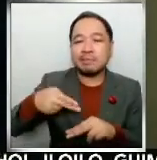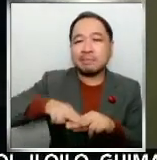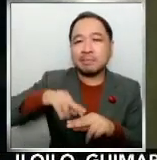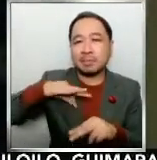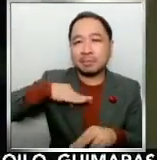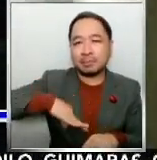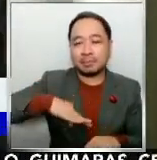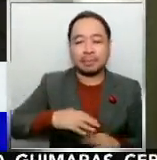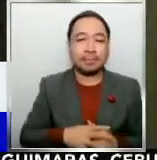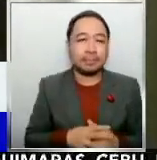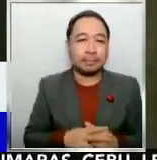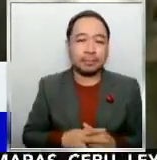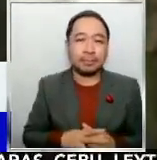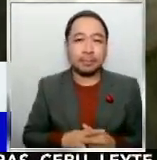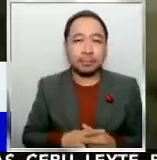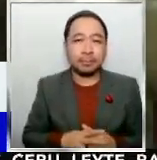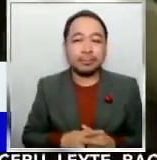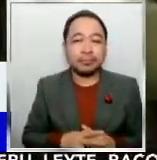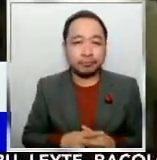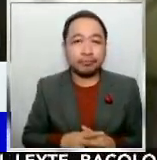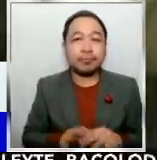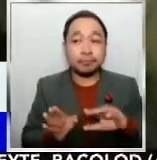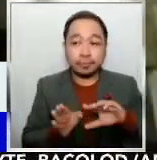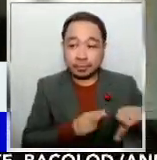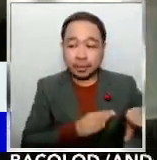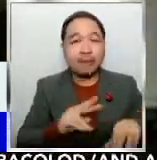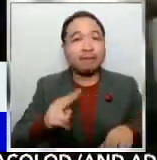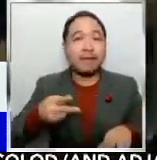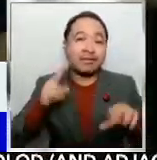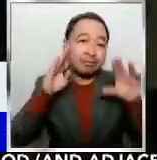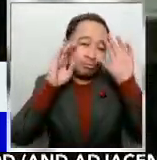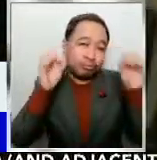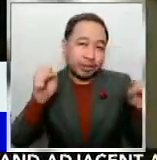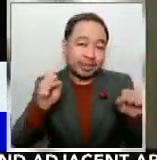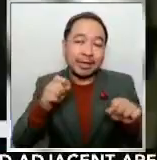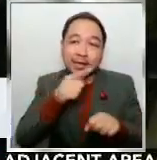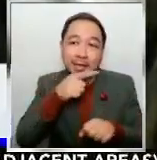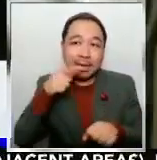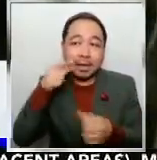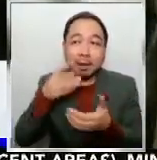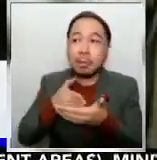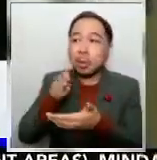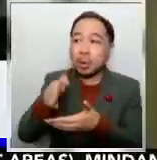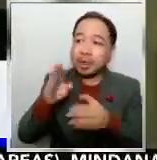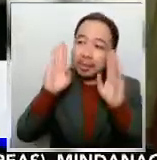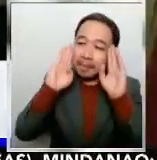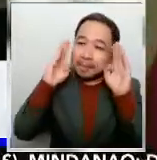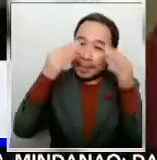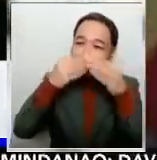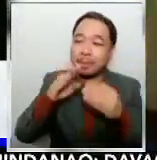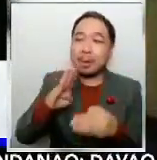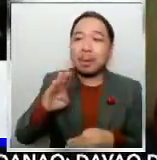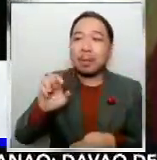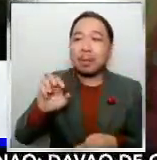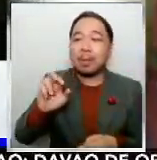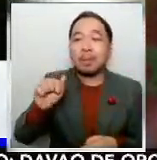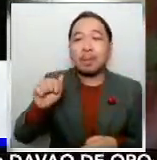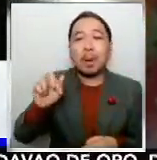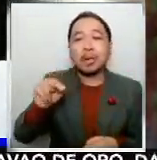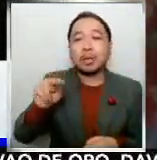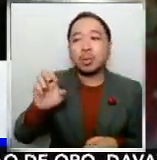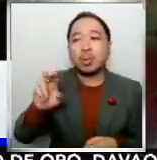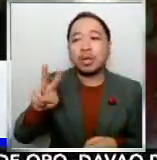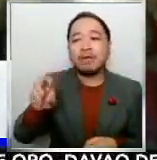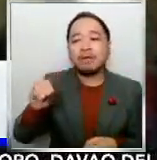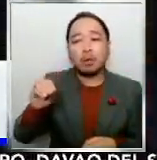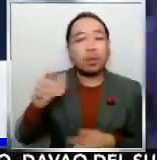Bumisita ngayong araw si Vice President Lenny Robredo kay Bishop Victor Barduevo sa Bishop's Residence sa Our Lady of the Atonement